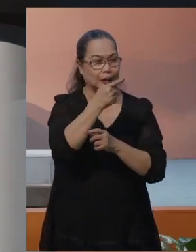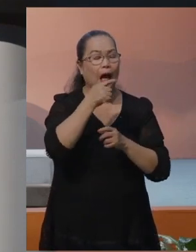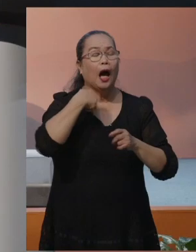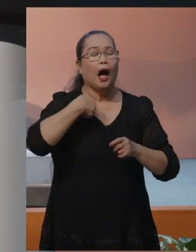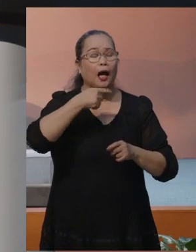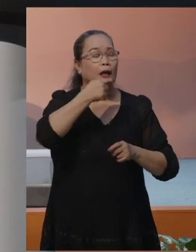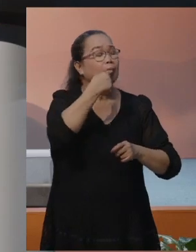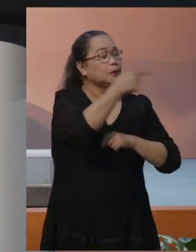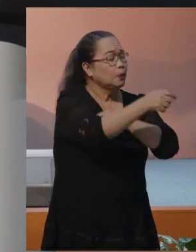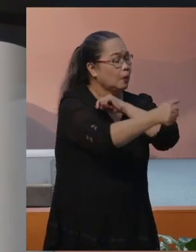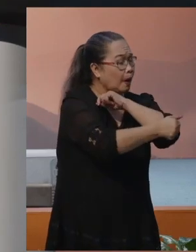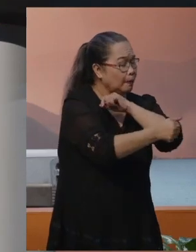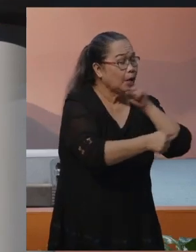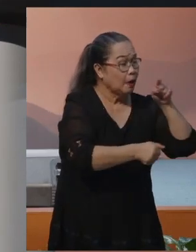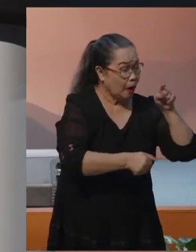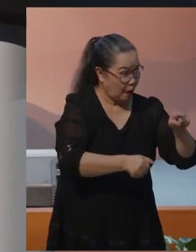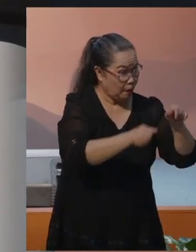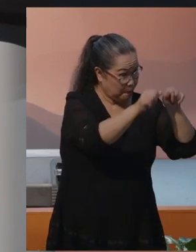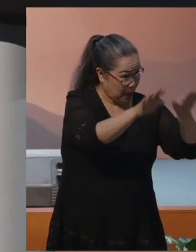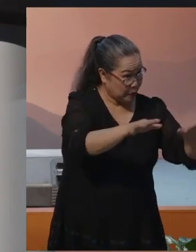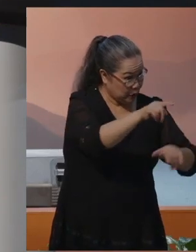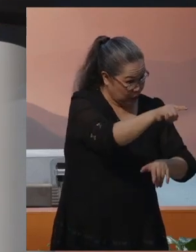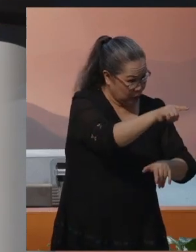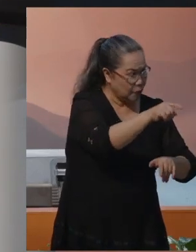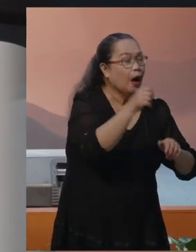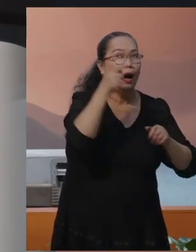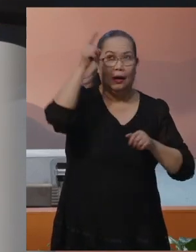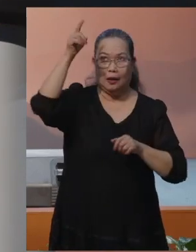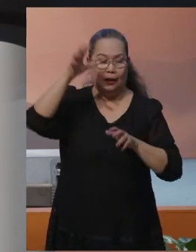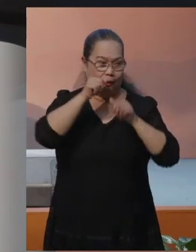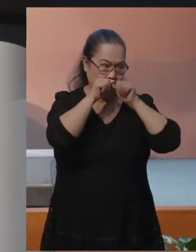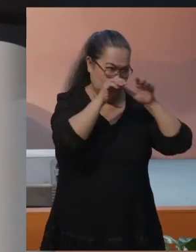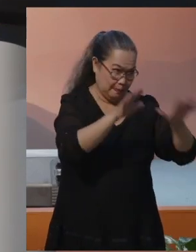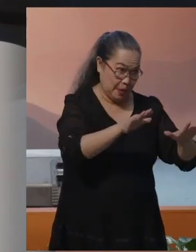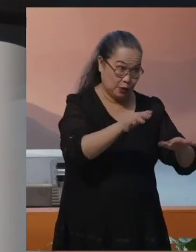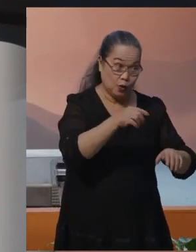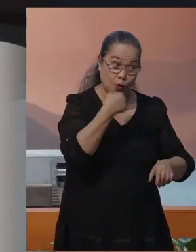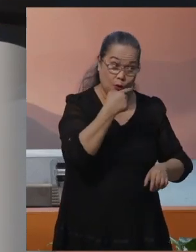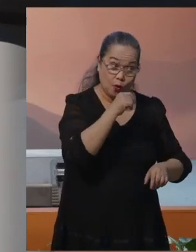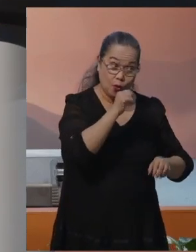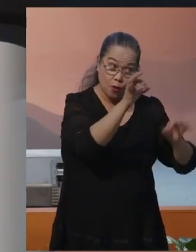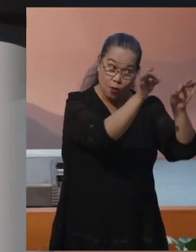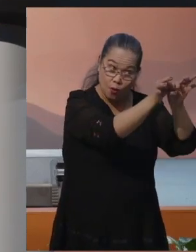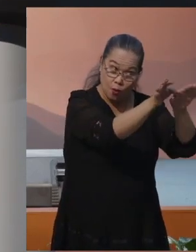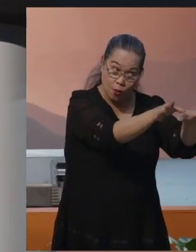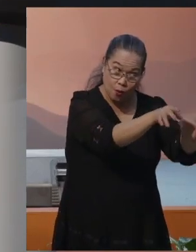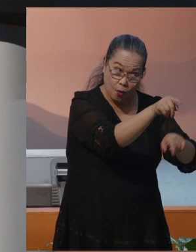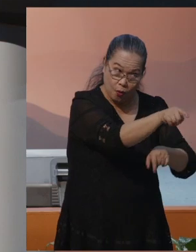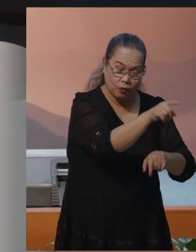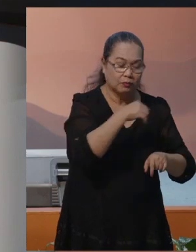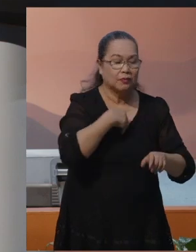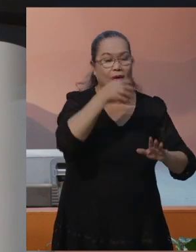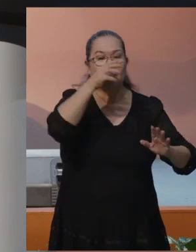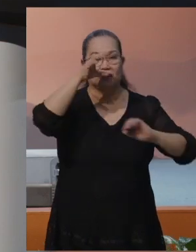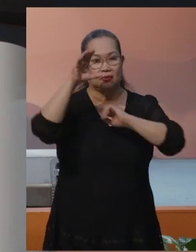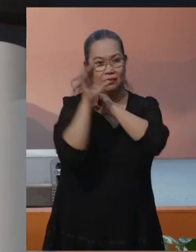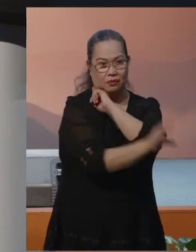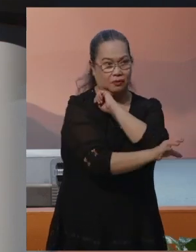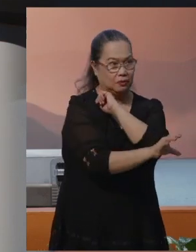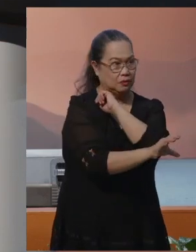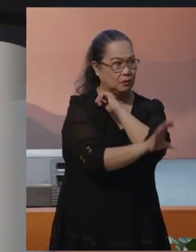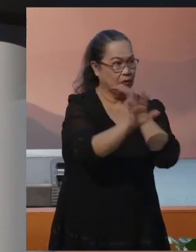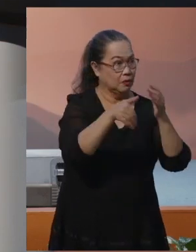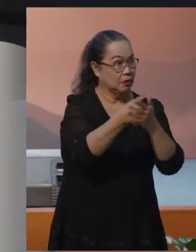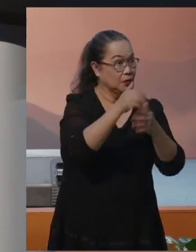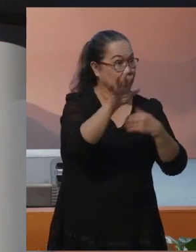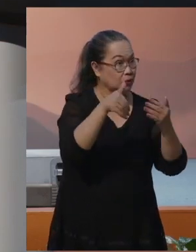bless you, and him who dishonors you, I will curse. And in you, all the families of the